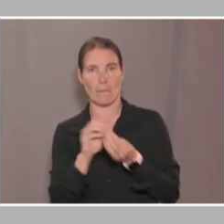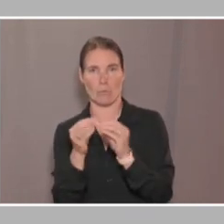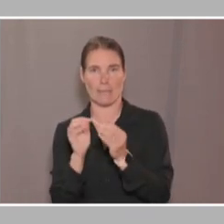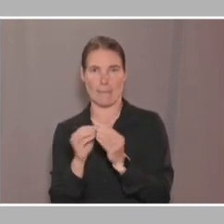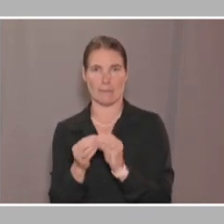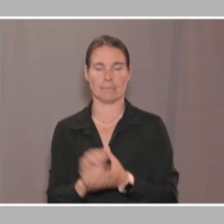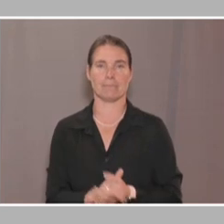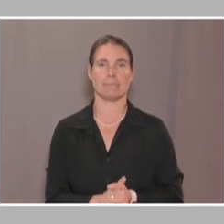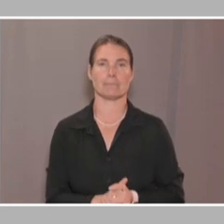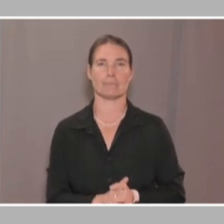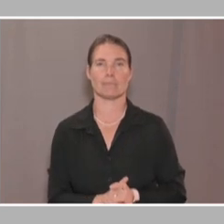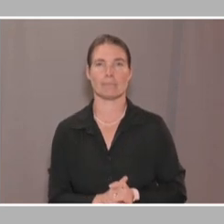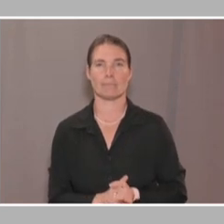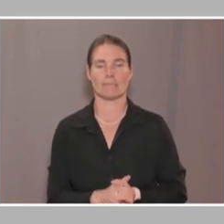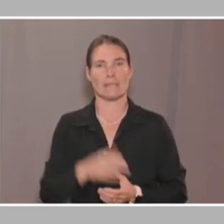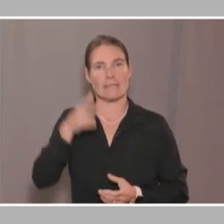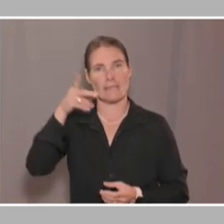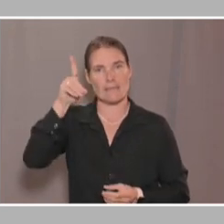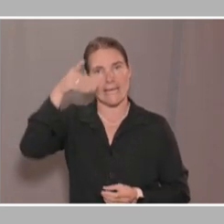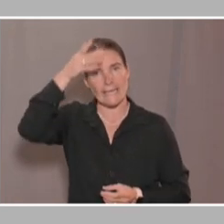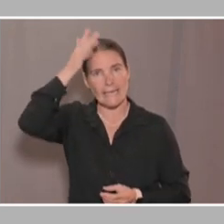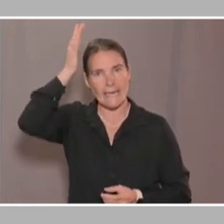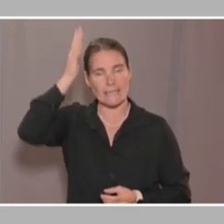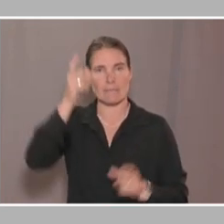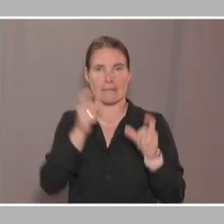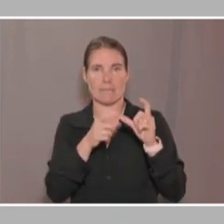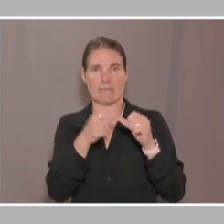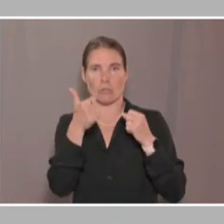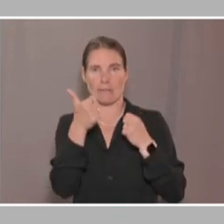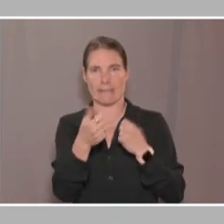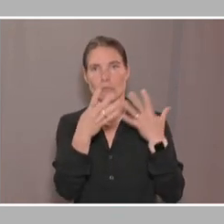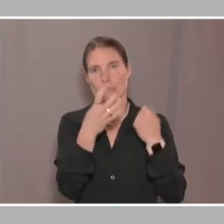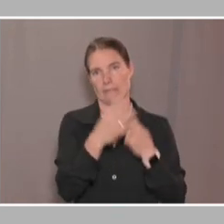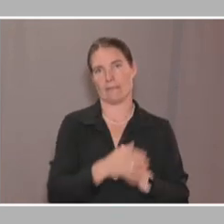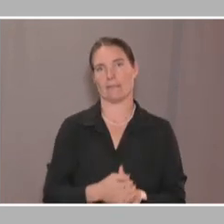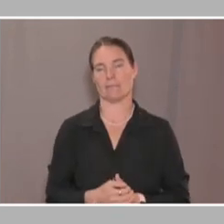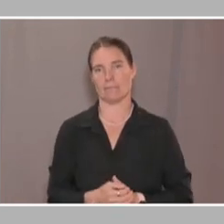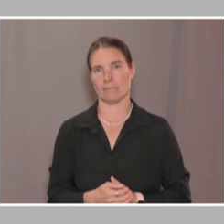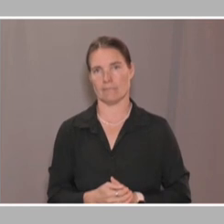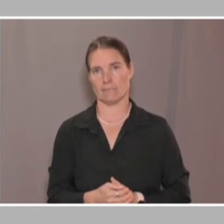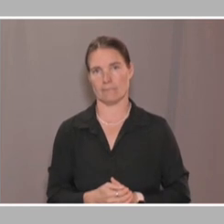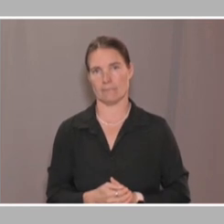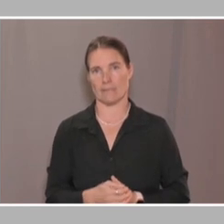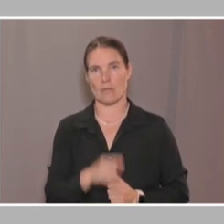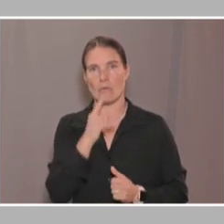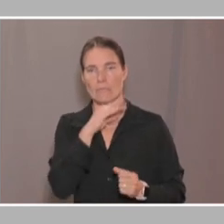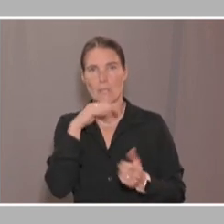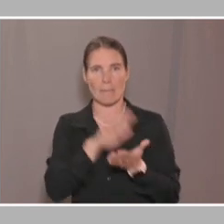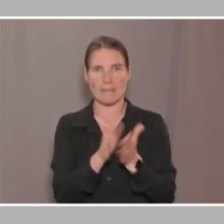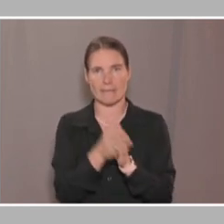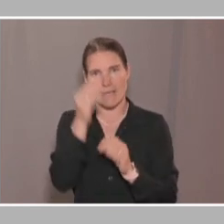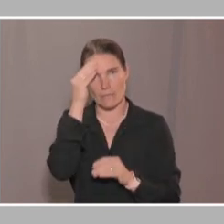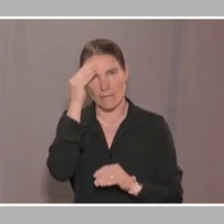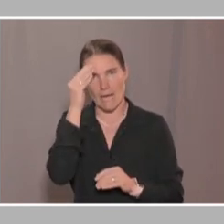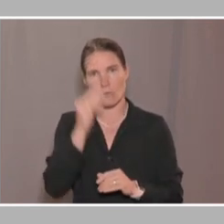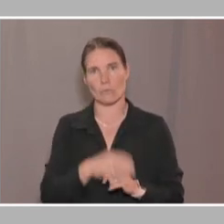in einem Visitationsbericht Drenkhahns im September 1946 niederschlugen. So fielen Praxiserfahrungen an Flensburger